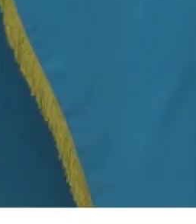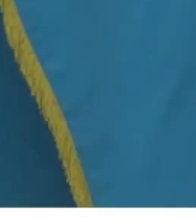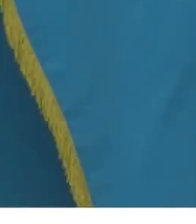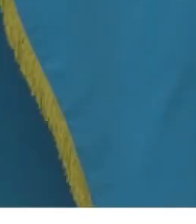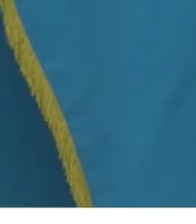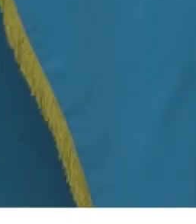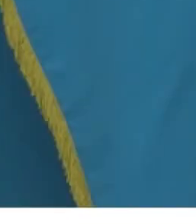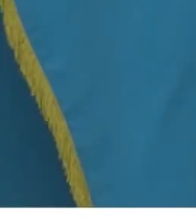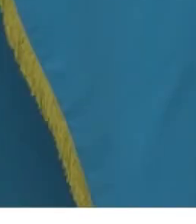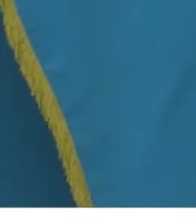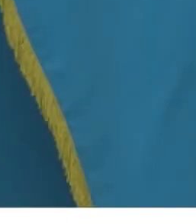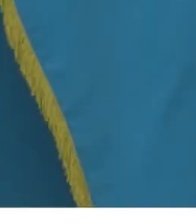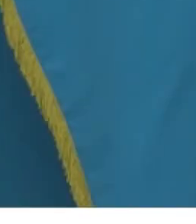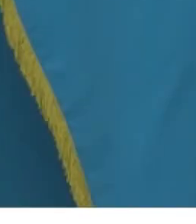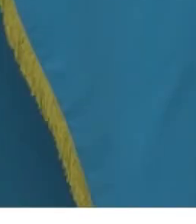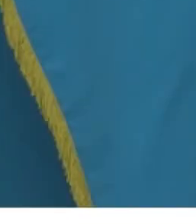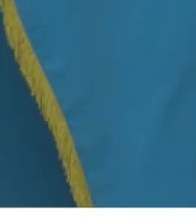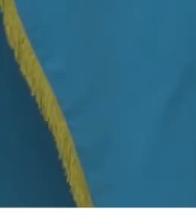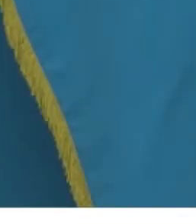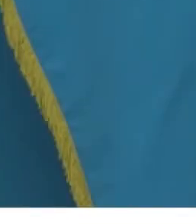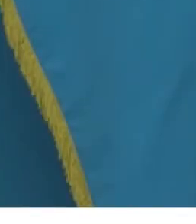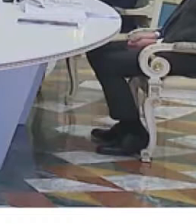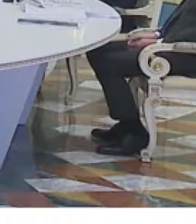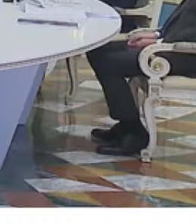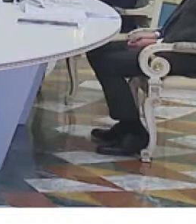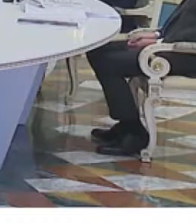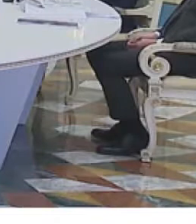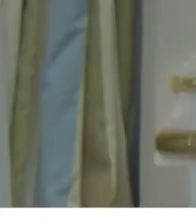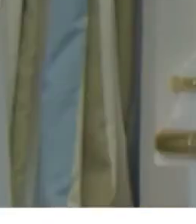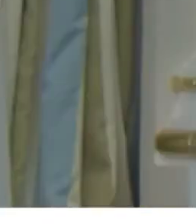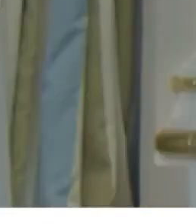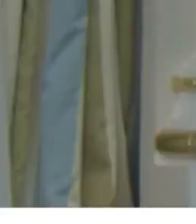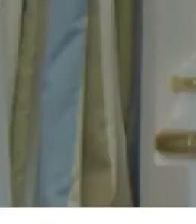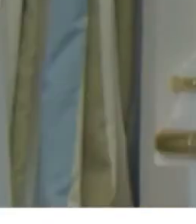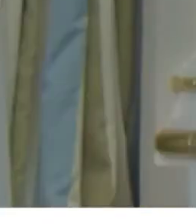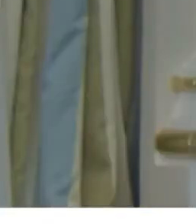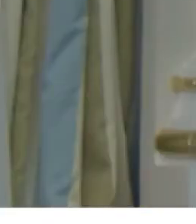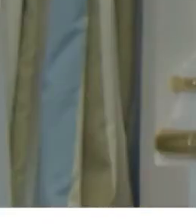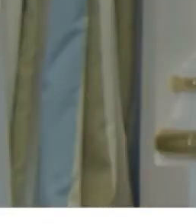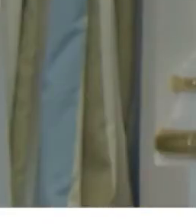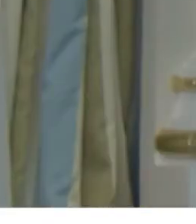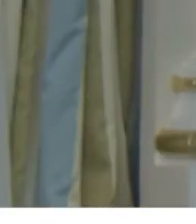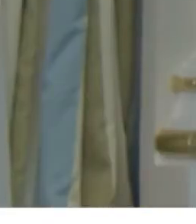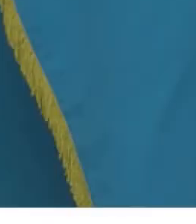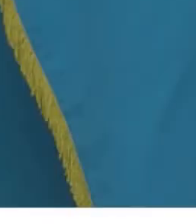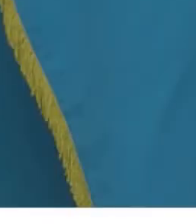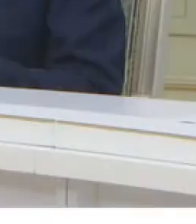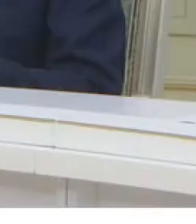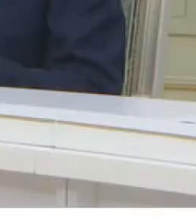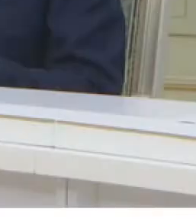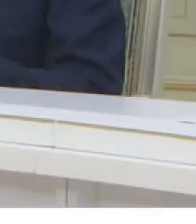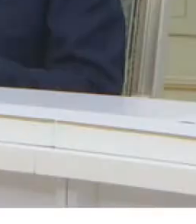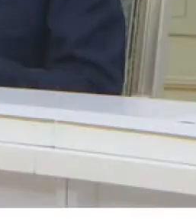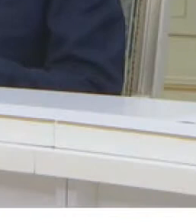снижать министра тивного резинка это системные условие экономического роста всю эту систему централизация систем